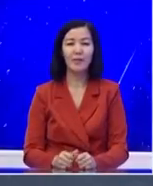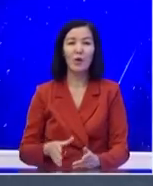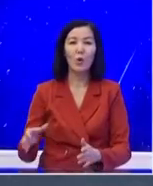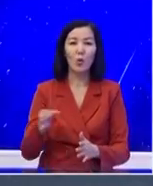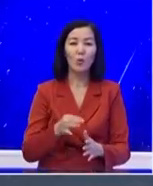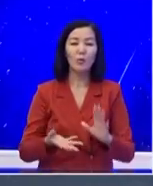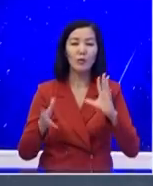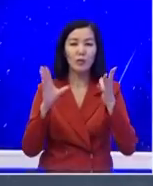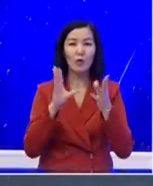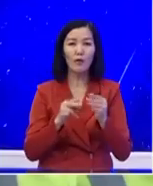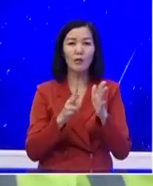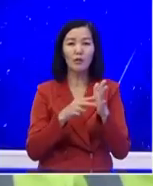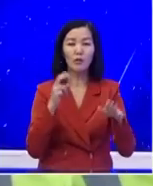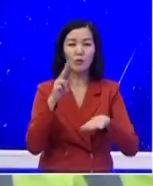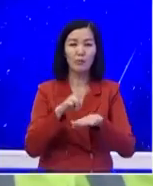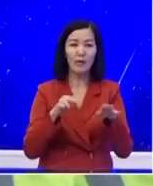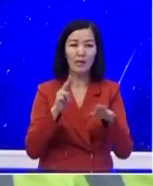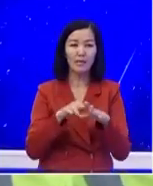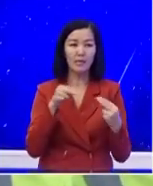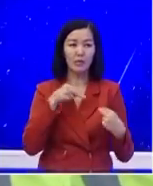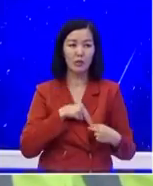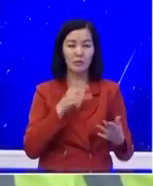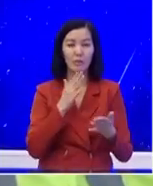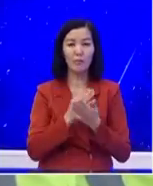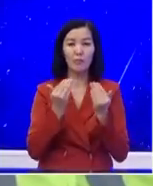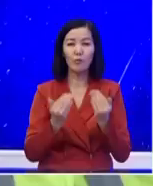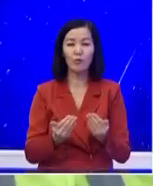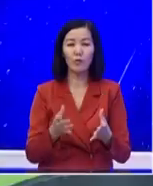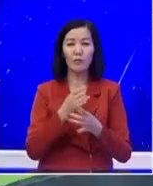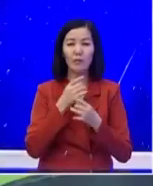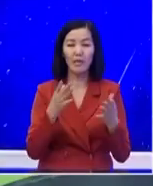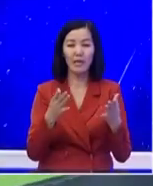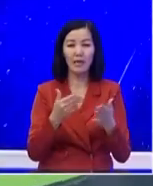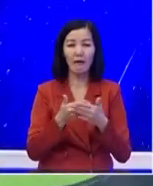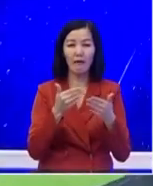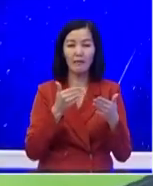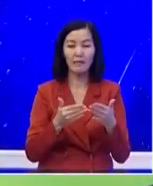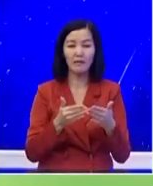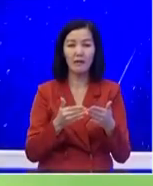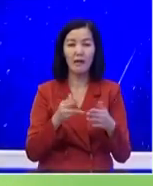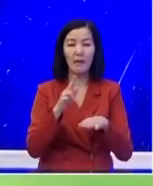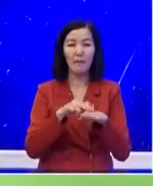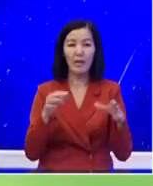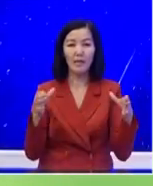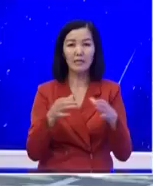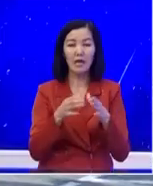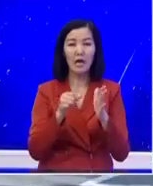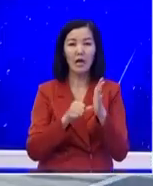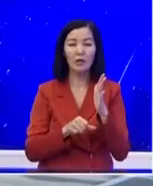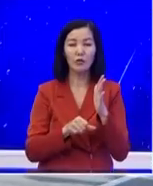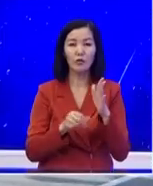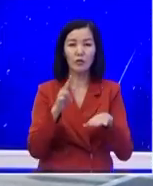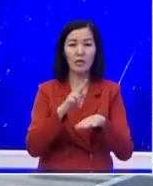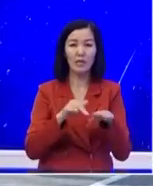аумағында 700-ге тарта полиция қызметкері жұмыс істеп жатыр. Бүгінде мереке қарсаңында полиция департаменті 600-ден астам